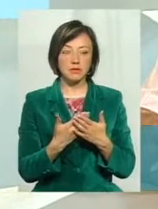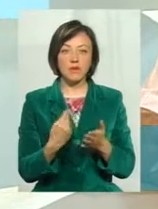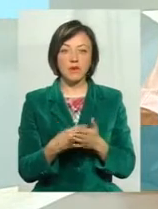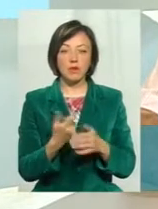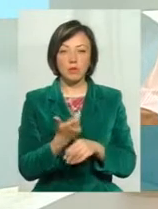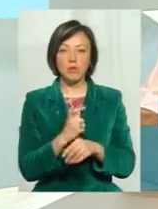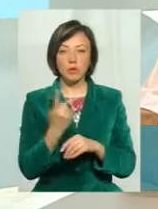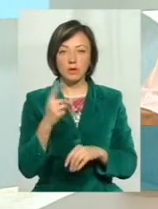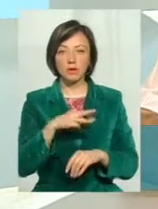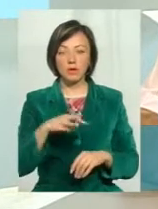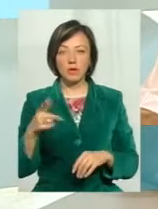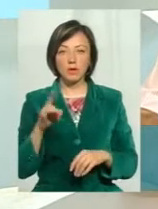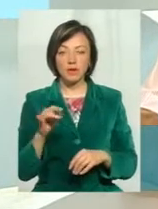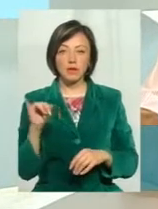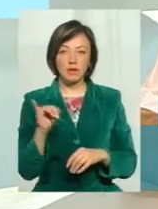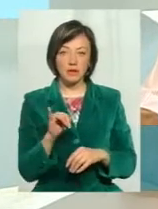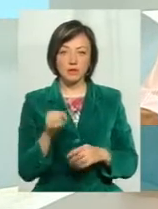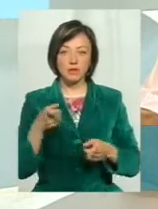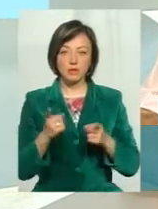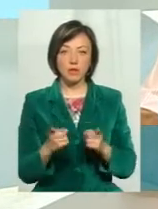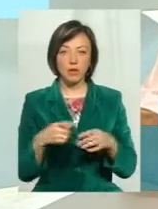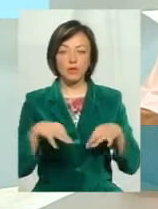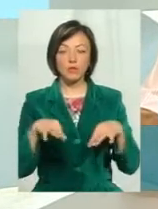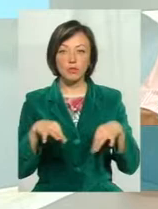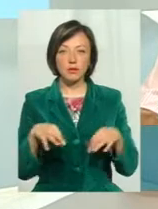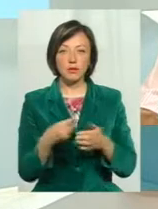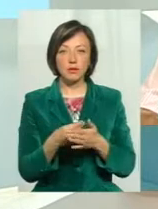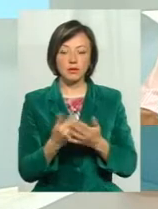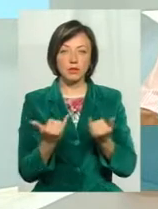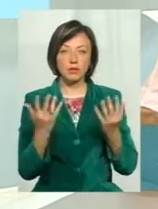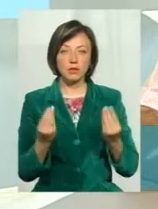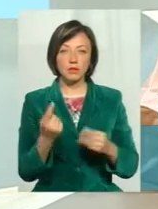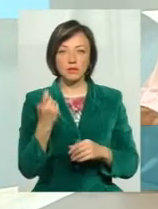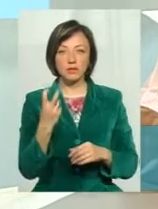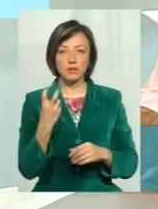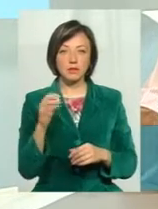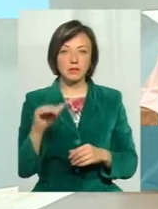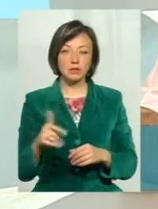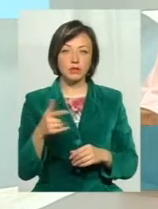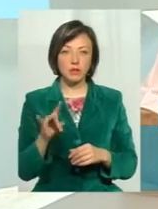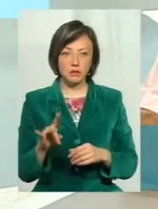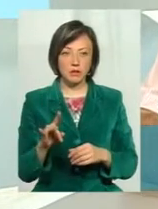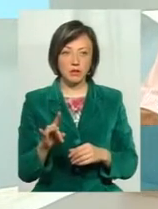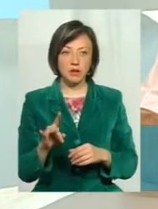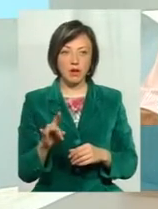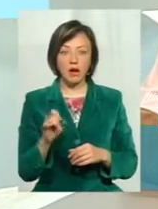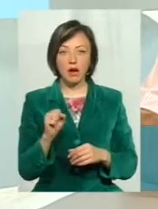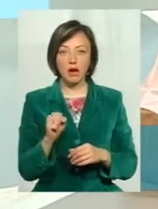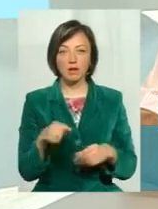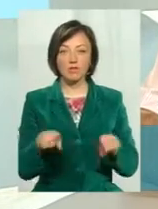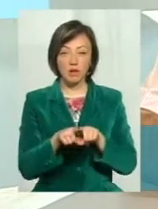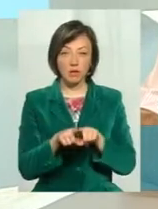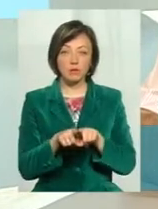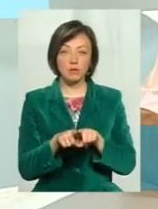вартістю понад 1 мільйон гривень. І є, звичайно, автомобіль, який вартує на сьогоднішній день 100-200 тисяч гривень, який